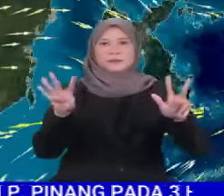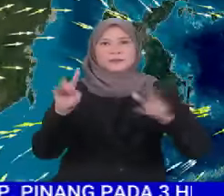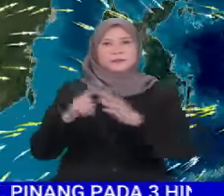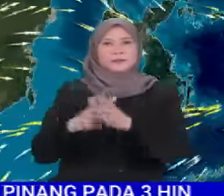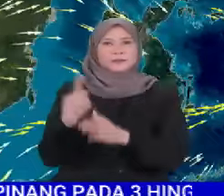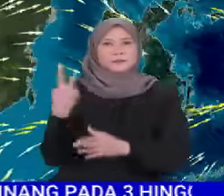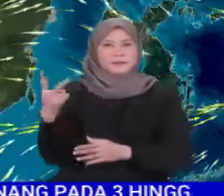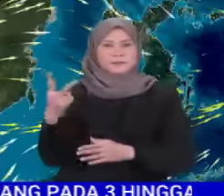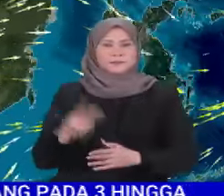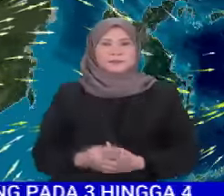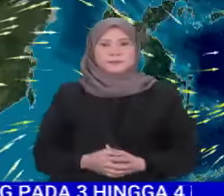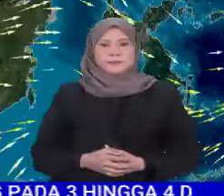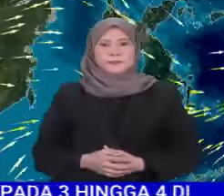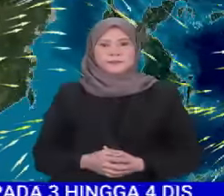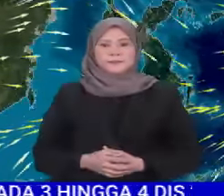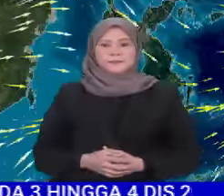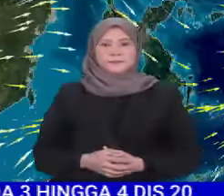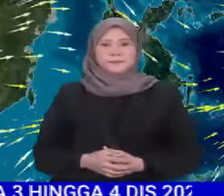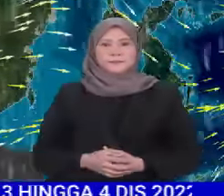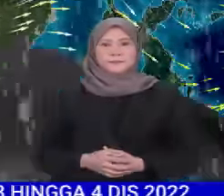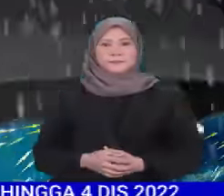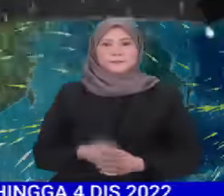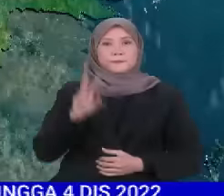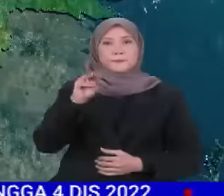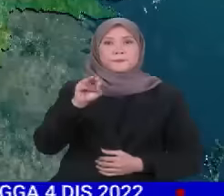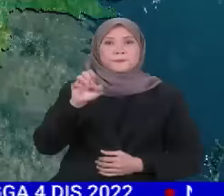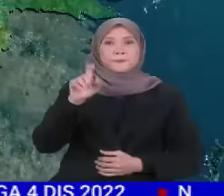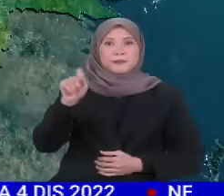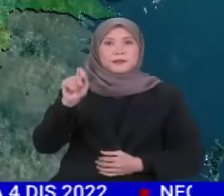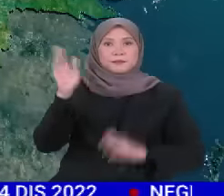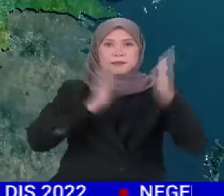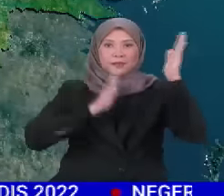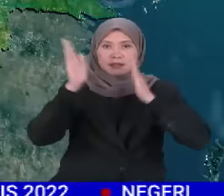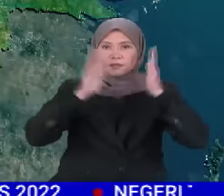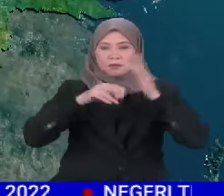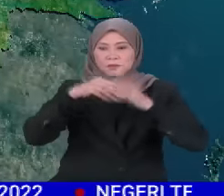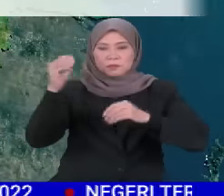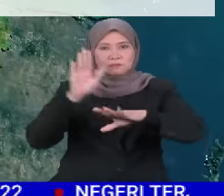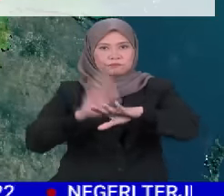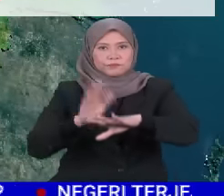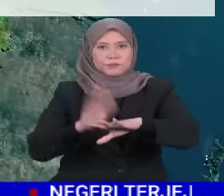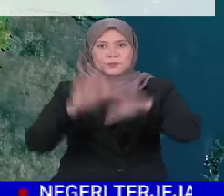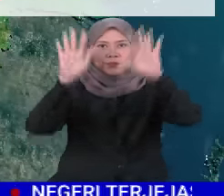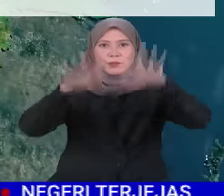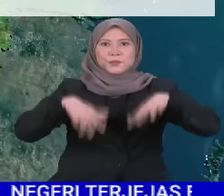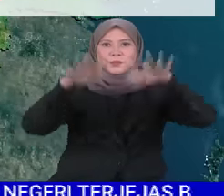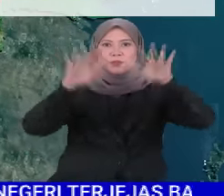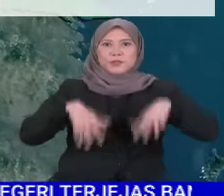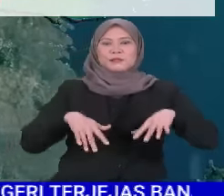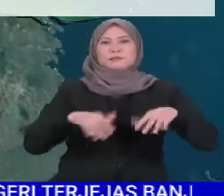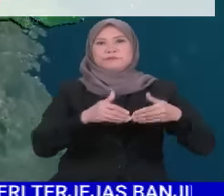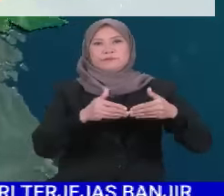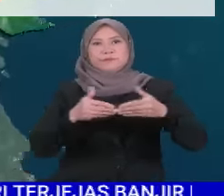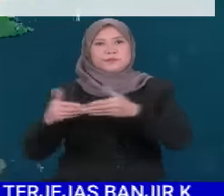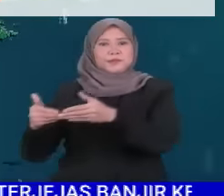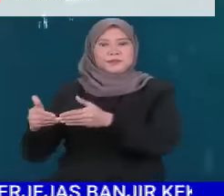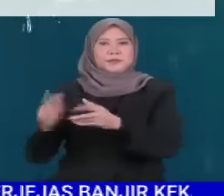Desember nanti sehubungan itu madlise telah mengeluarkan amaran hujan berterusan peringkat waspada